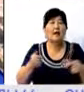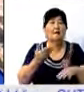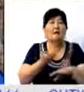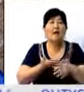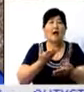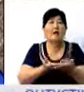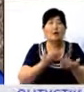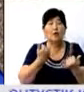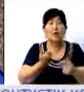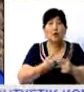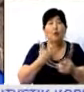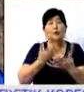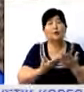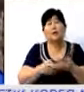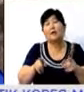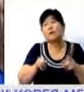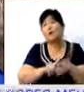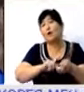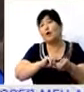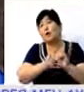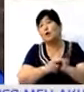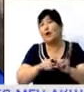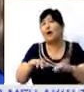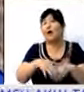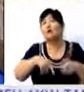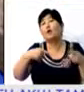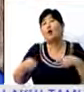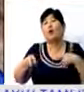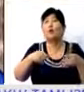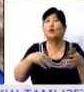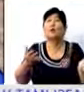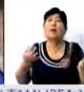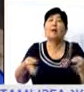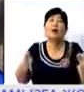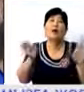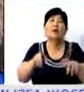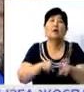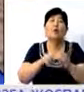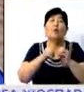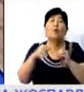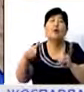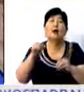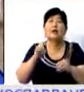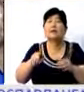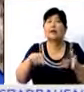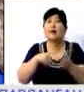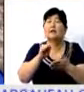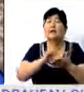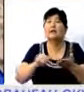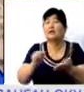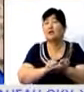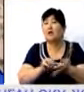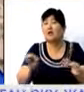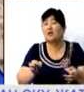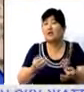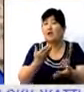жоқ. Болжам бойынша сыр арнасы өзгеруіне байланысты халқы көшіп, қала қаңырап қалған болуы мүмкін. 15 ғасырдан кейін қала жайлы жазба деректерде ешқандай